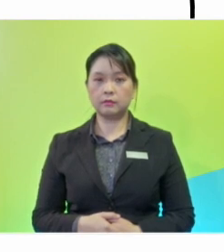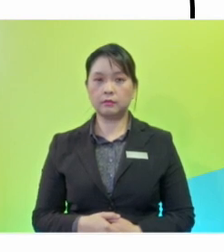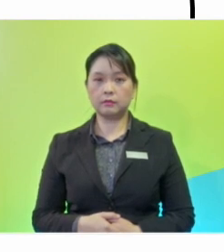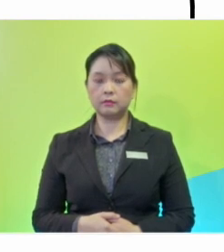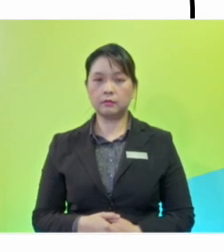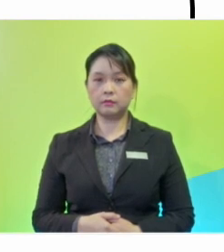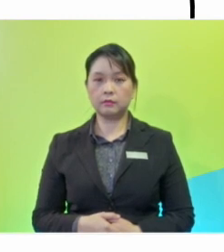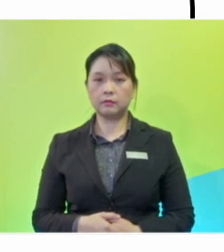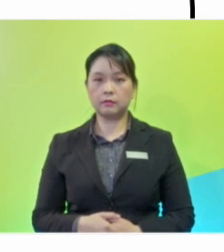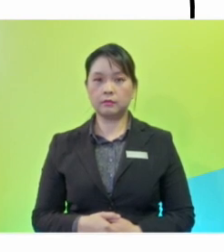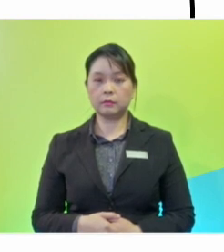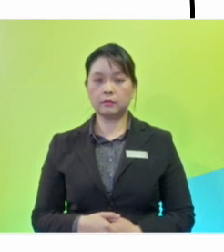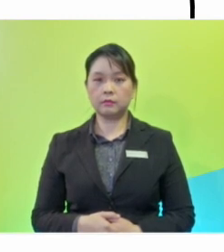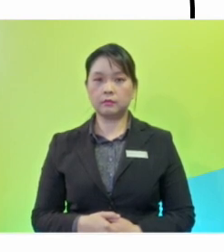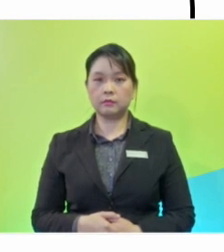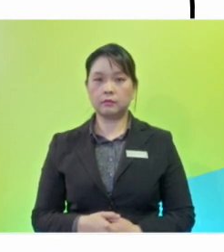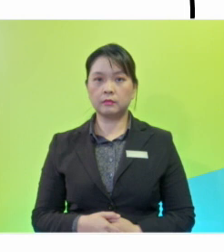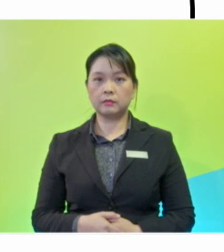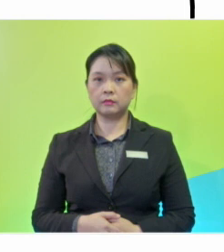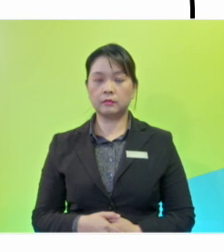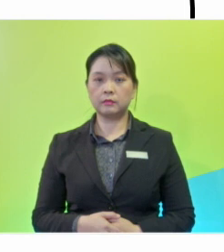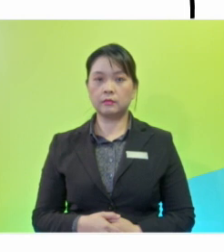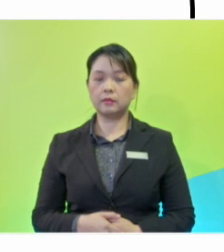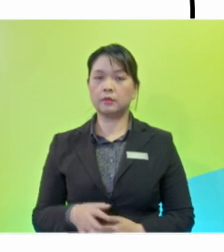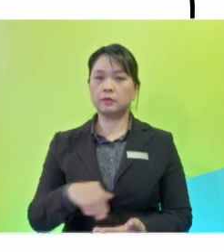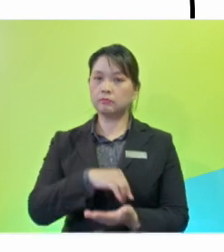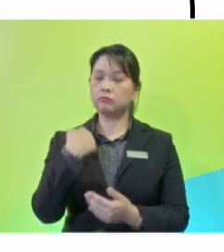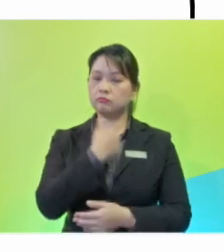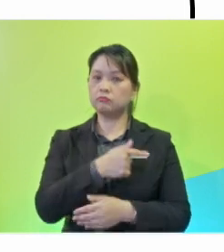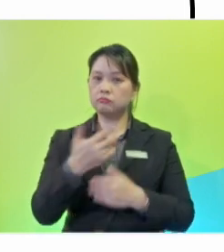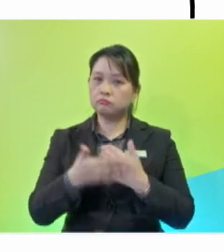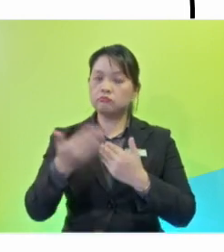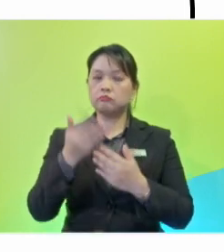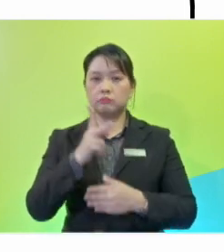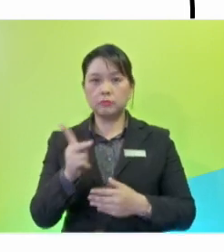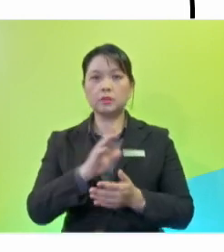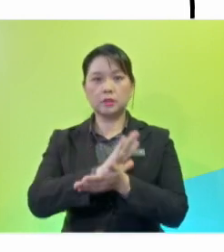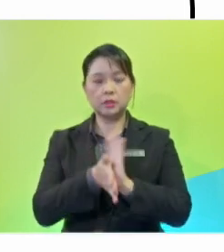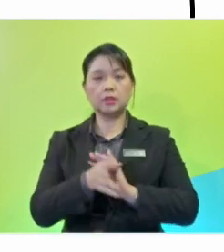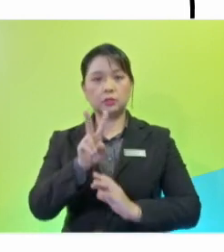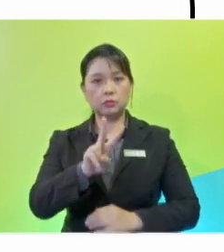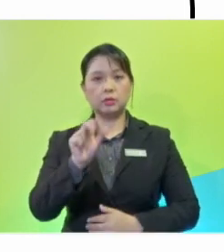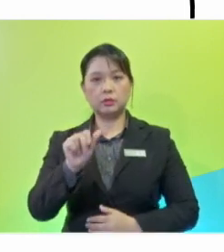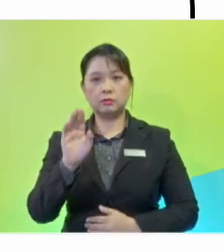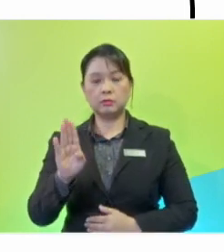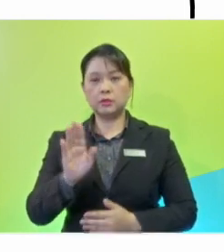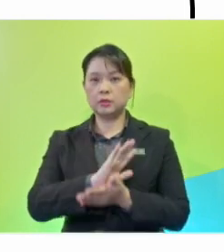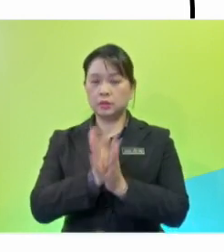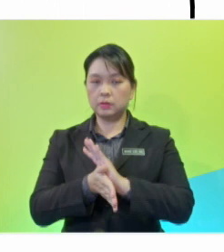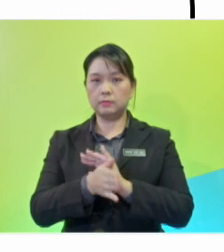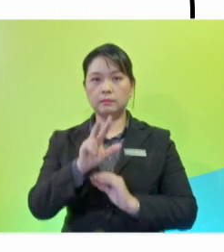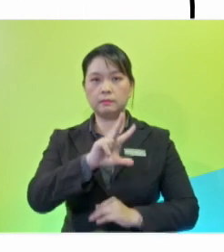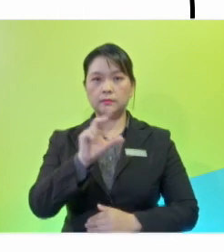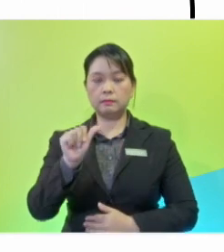12 / 4 ini boleh dibagi 4 betul itu mudahkan dia Jadi dua Ebi + 3 isi